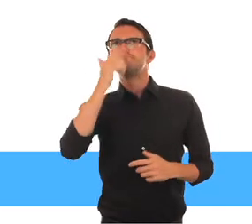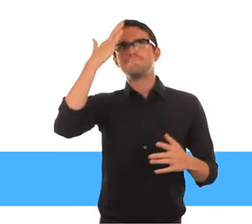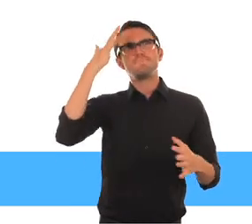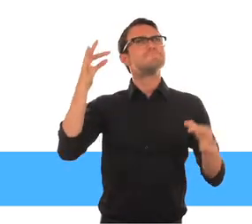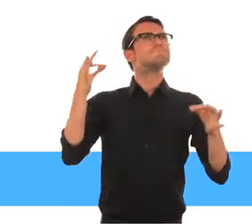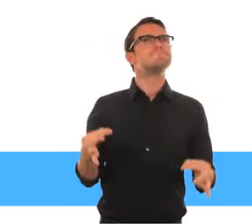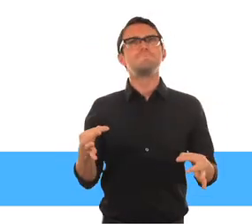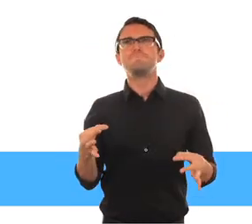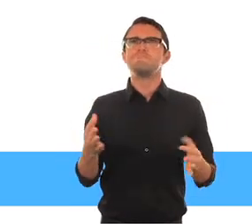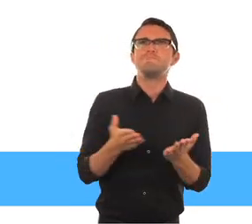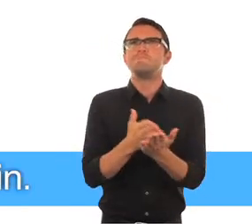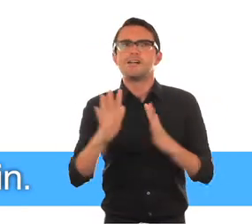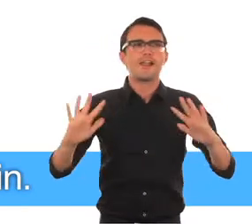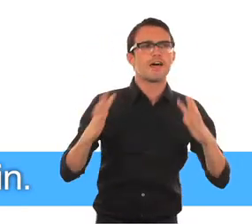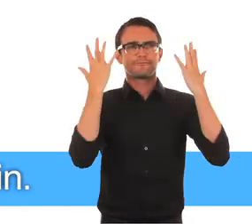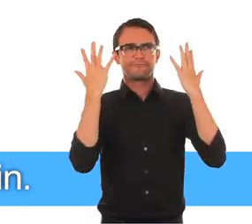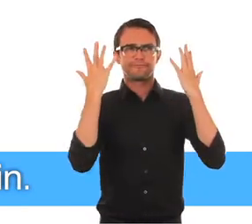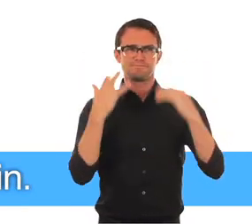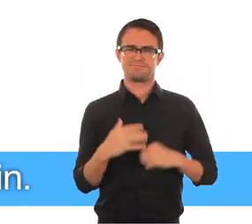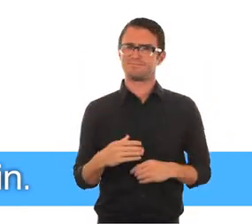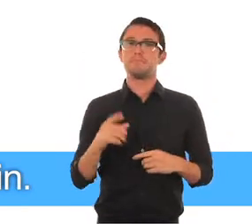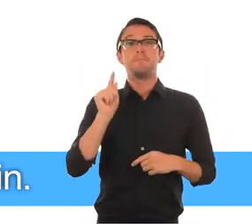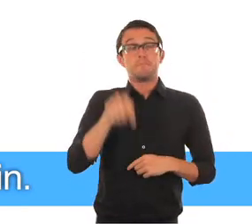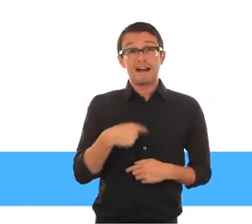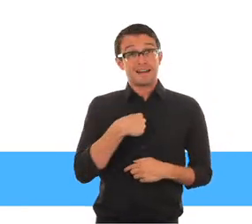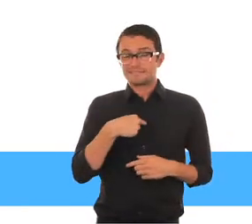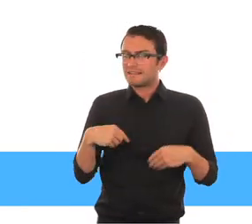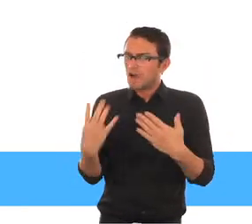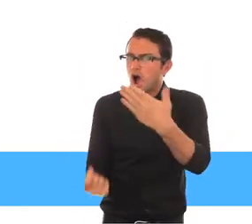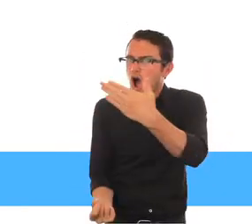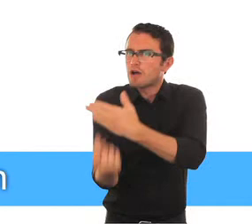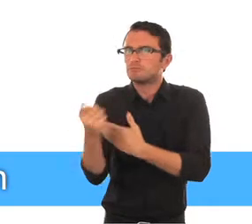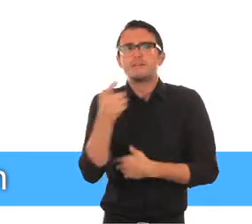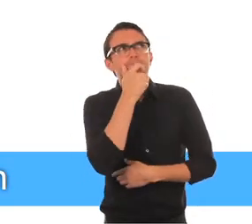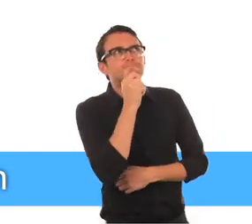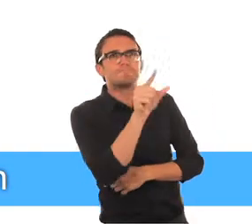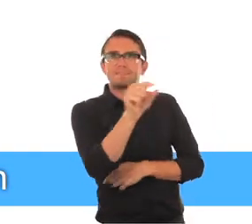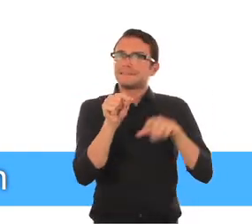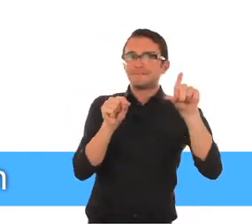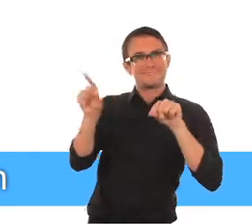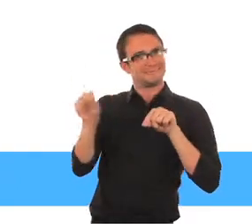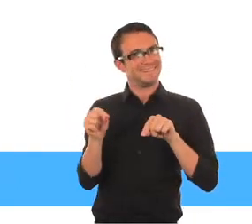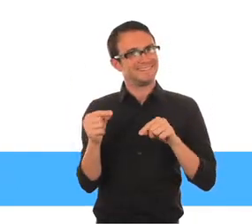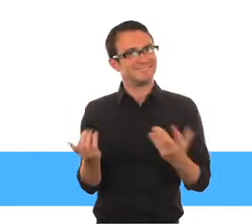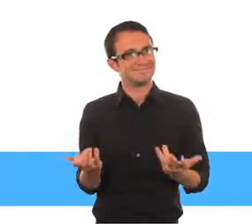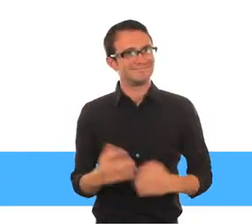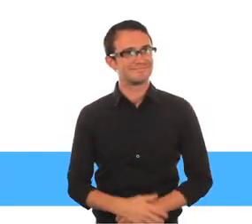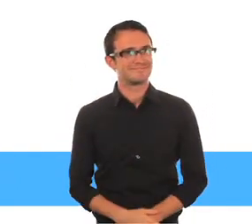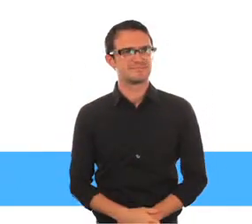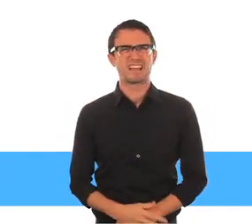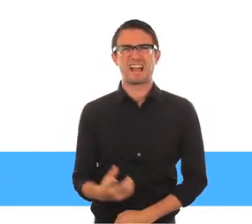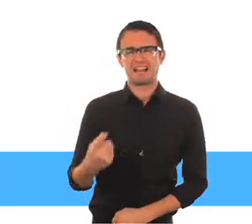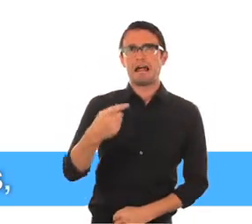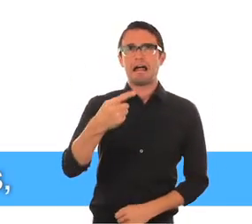donner l'opportunité de décider et le temps supplémentaire dont ils peuvent avoir besoin. Et ne vous attardez pas sur les stéréotypes en partant du